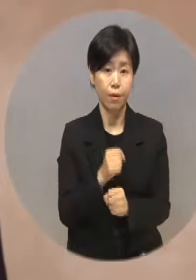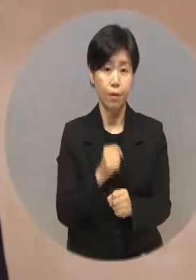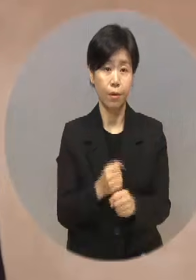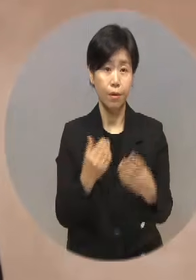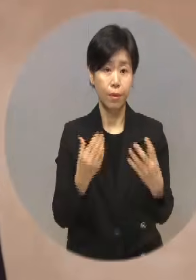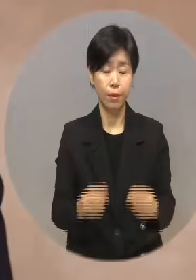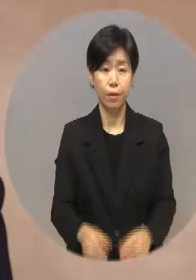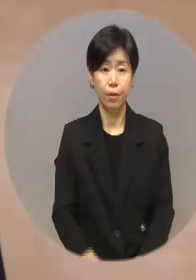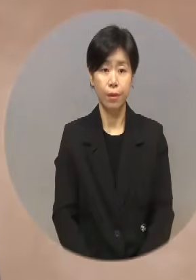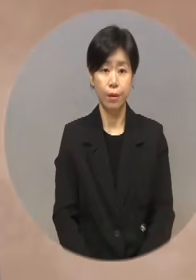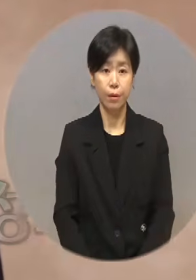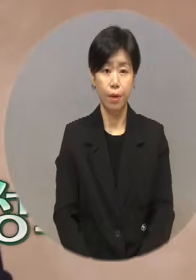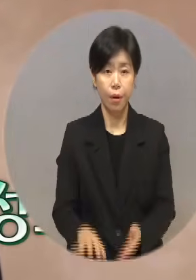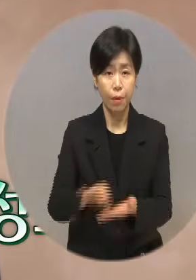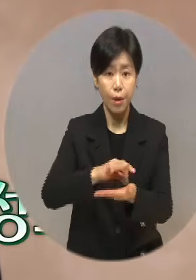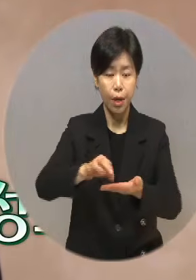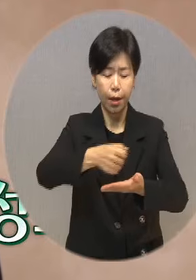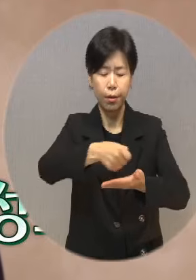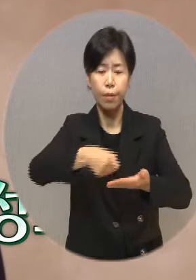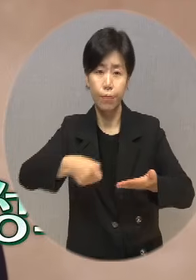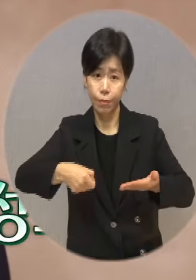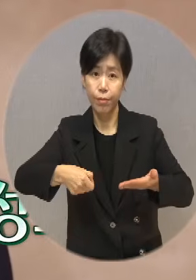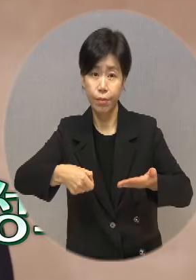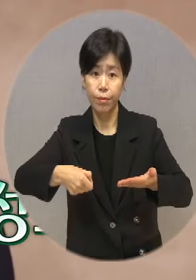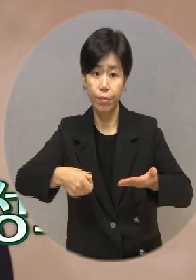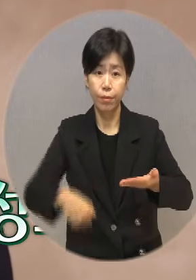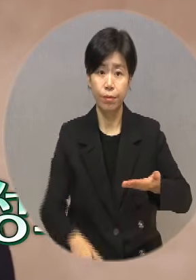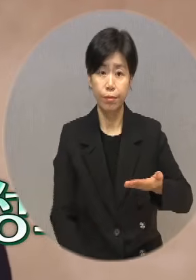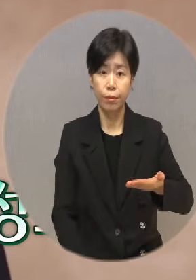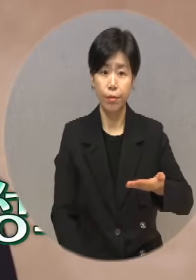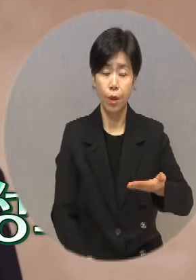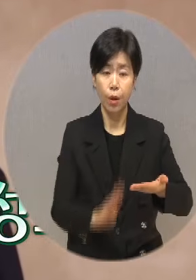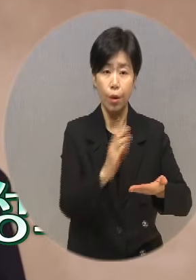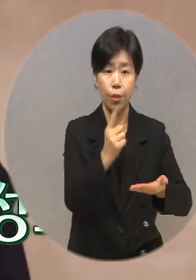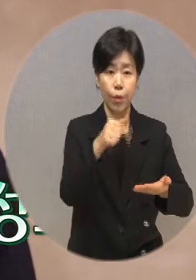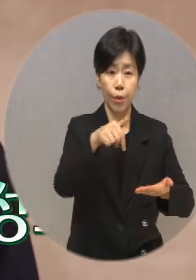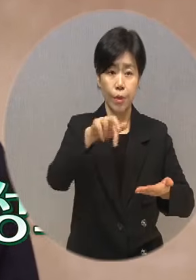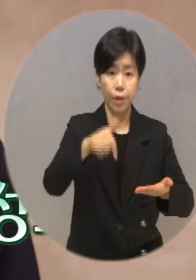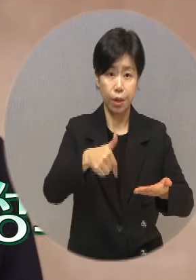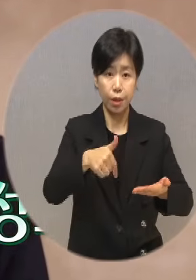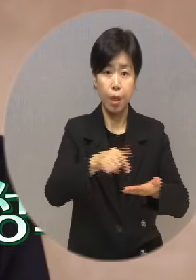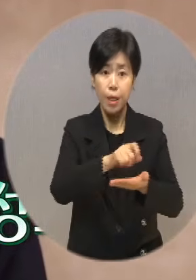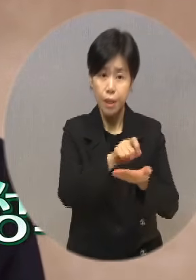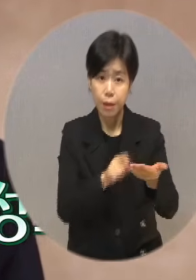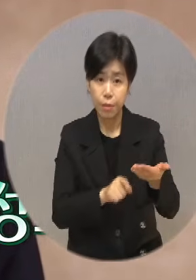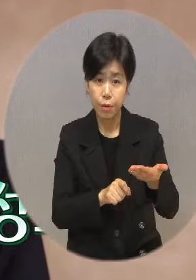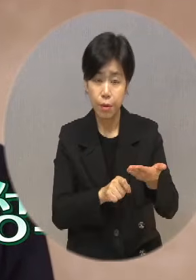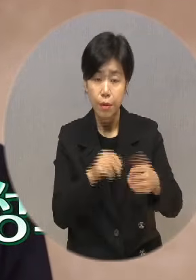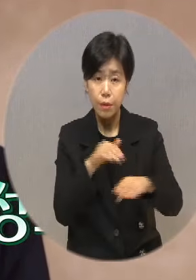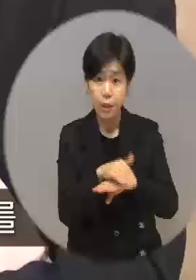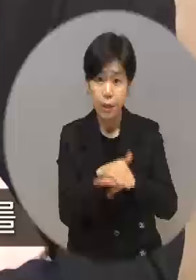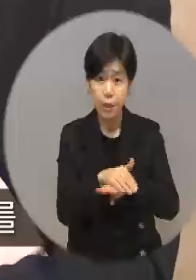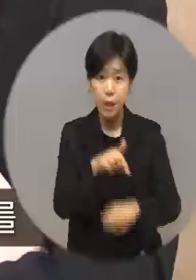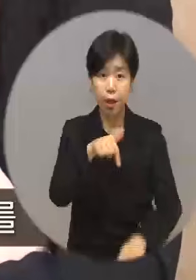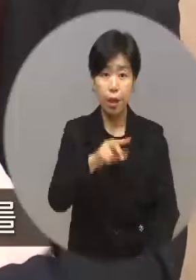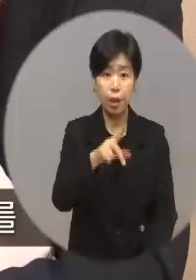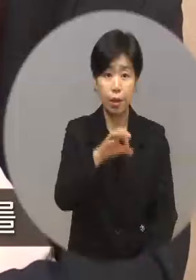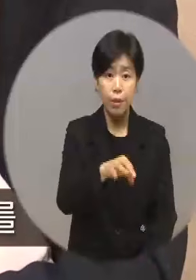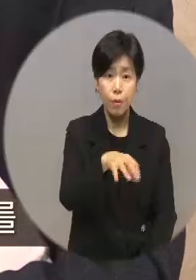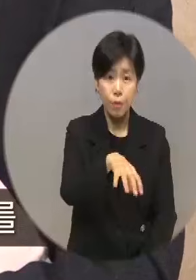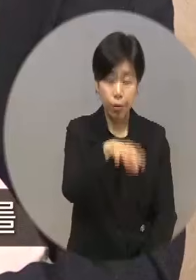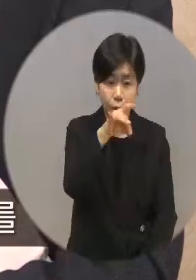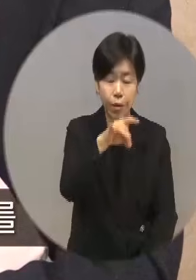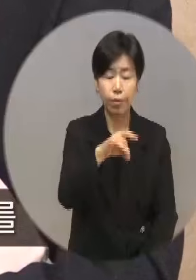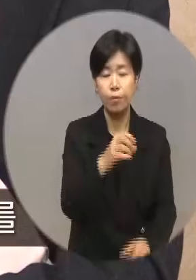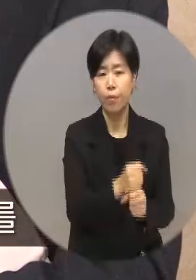만들었어요. 회계장부를 만들어서 전 세계적으로 복식장부 역사는 개성에서 시작된 걸로 얘기가 돼요. 진짜로. 이탈리아 쪽이